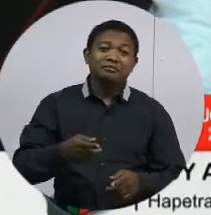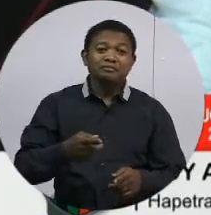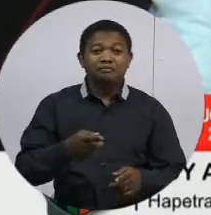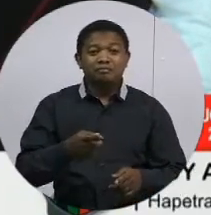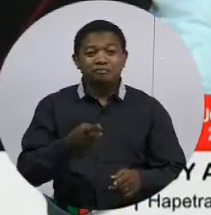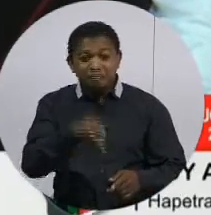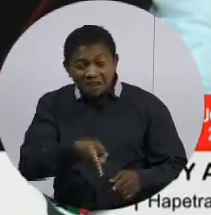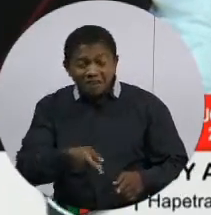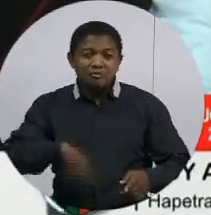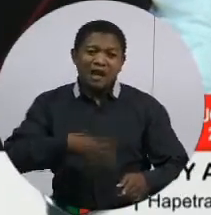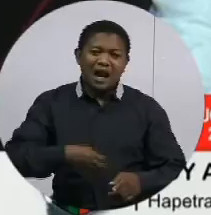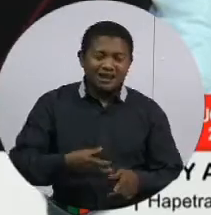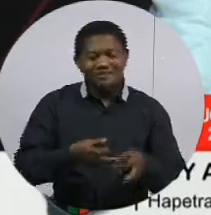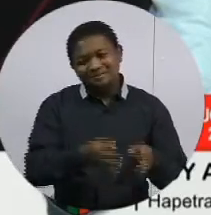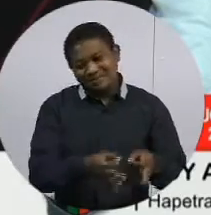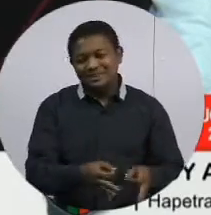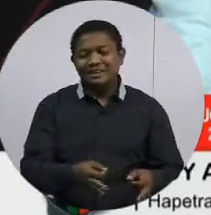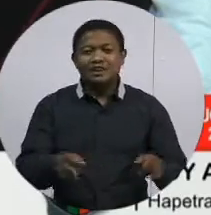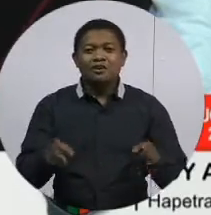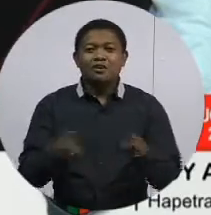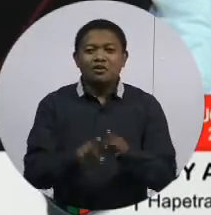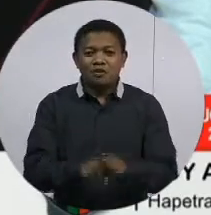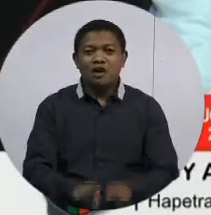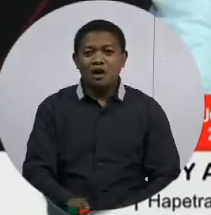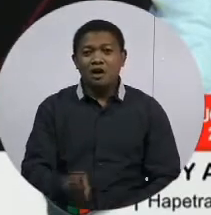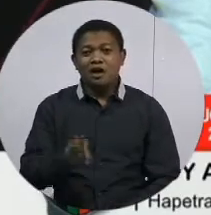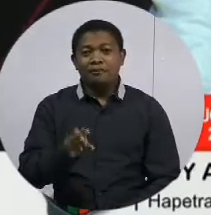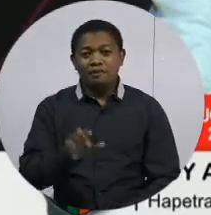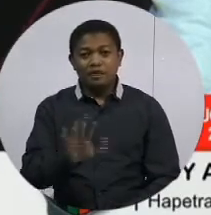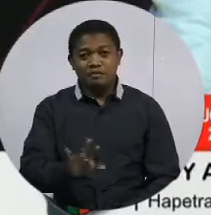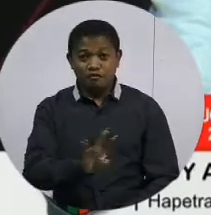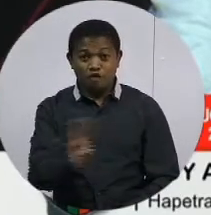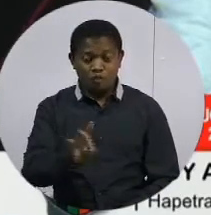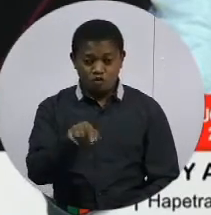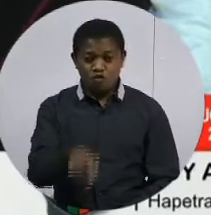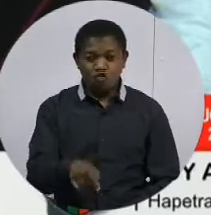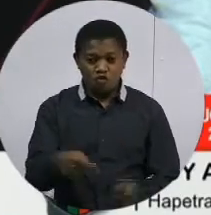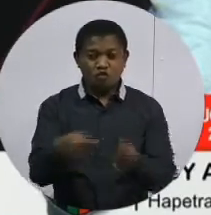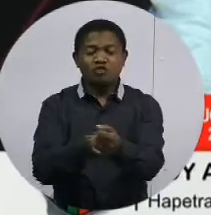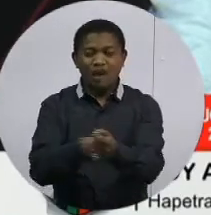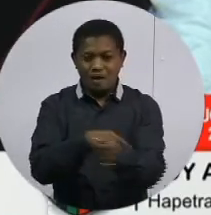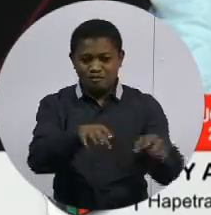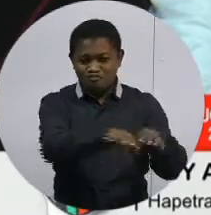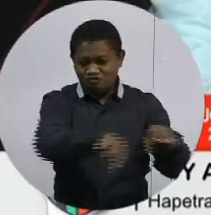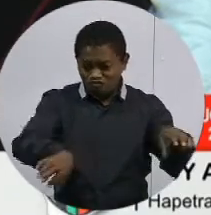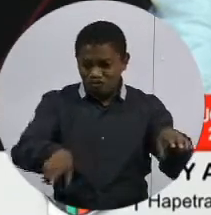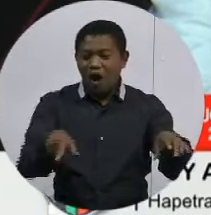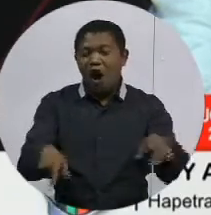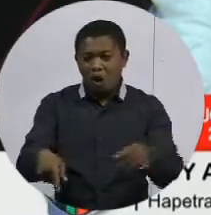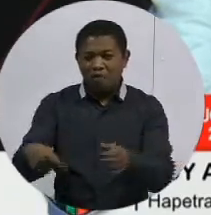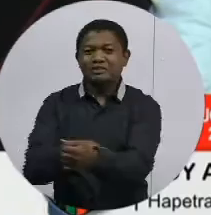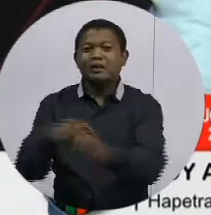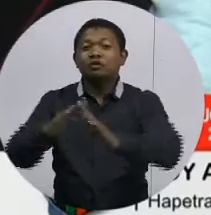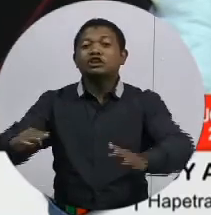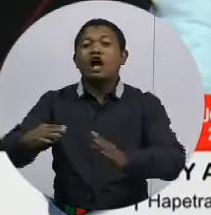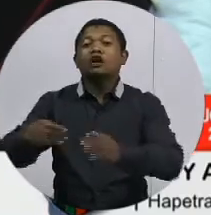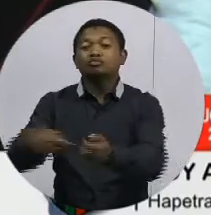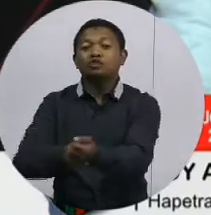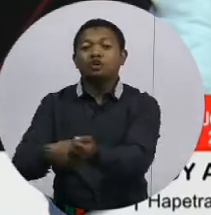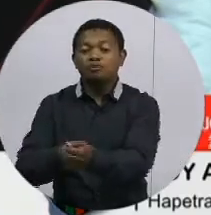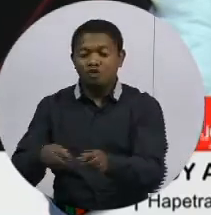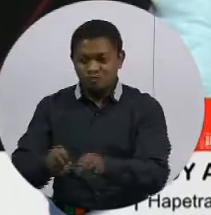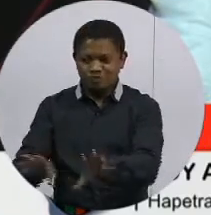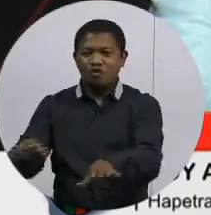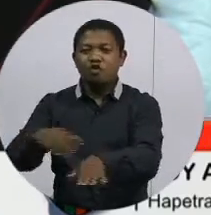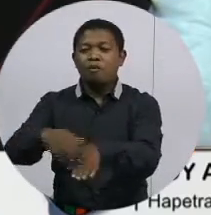dia ny 5 amby 30 tamin'izy 7 amby 75 no nitsaboana, nanaraka fitsaboana tany amin'ny hôpitaly miparitaka manerana ny